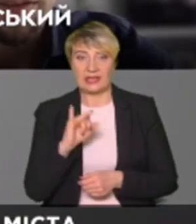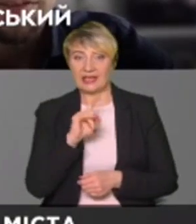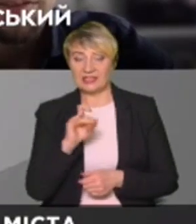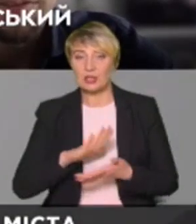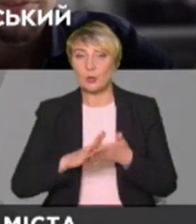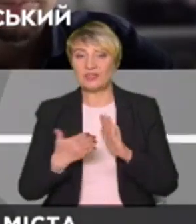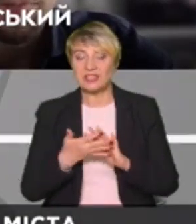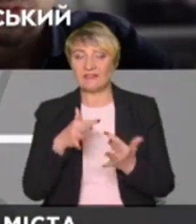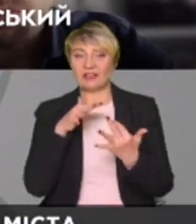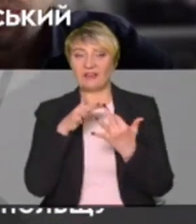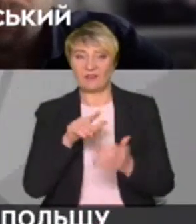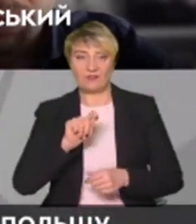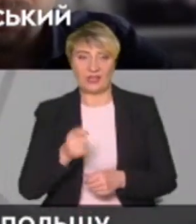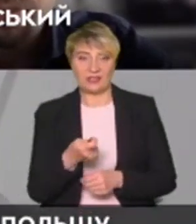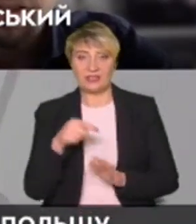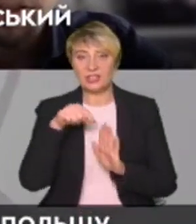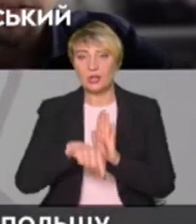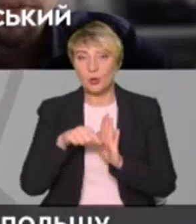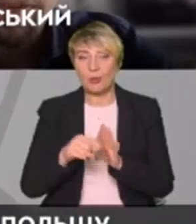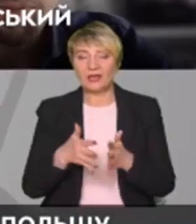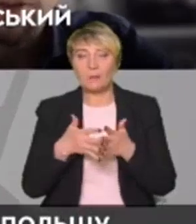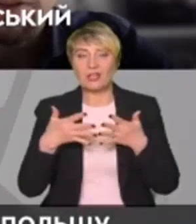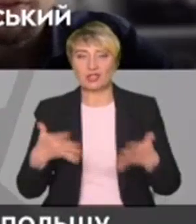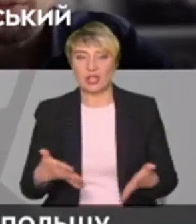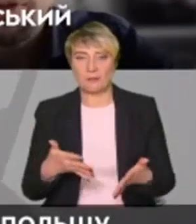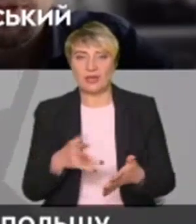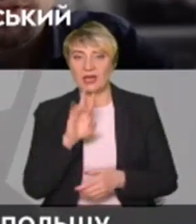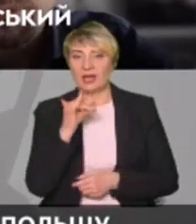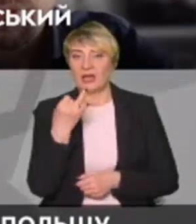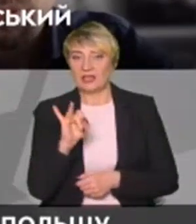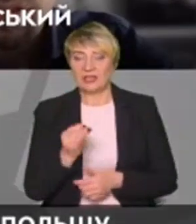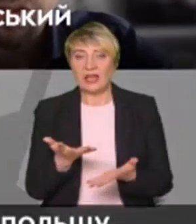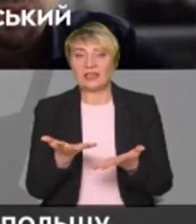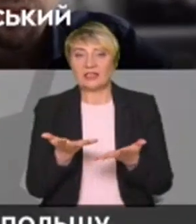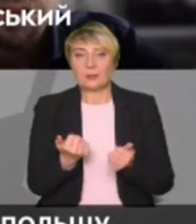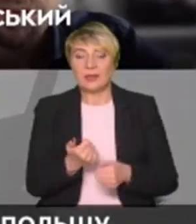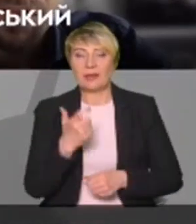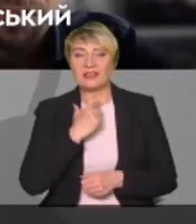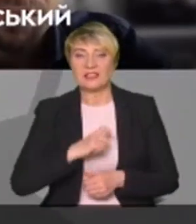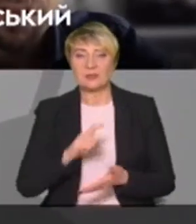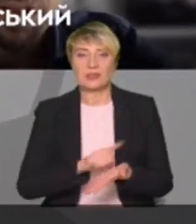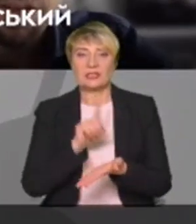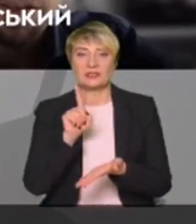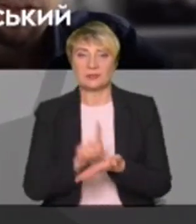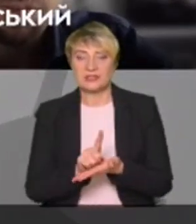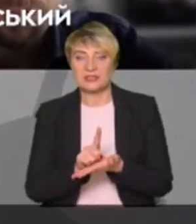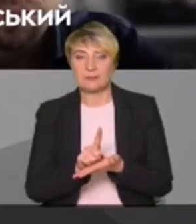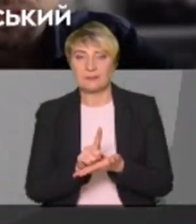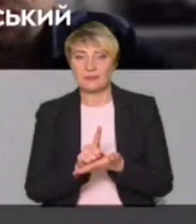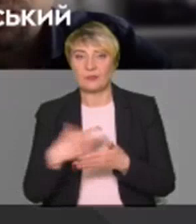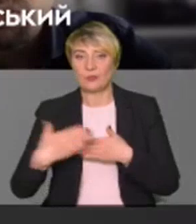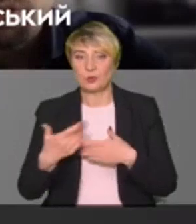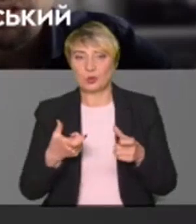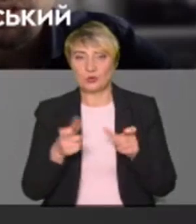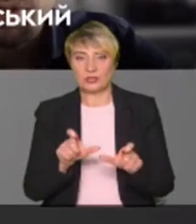і в глобальному масштабі, Китай не приймає на себе зобов'язання по накладанню санкцій безпосередньо